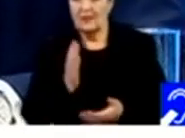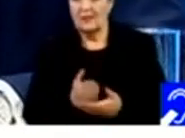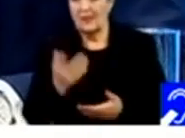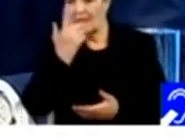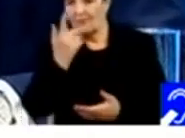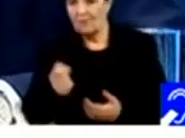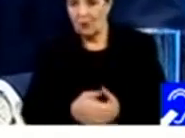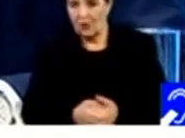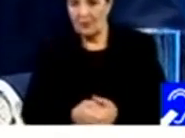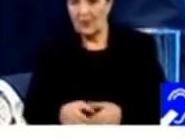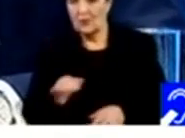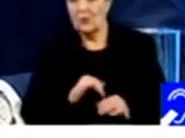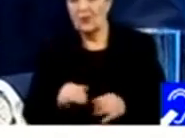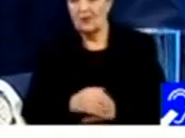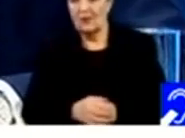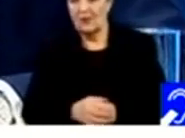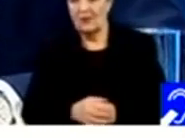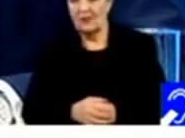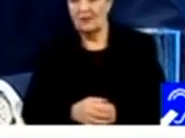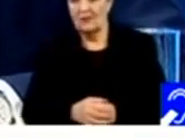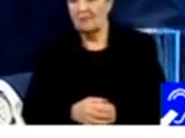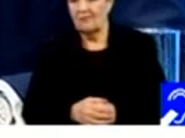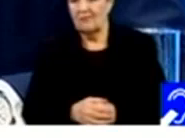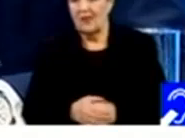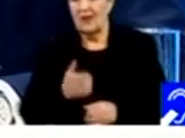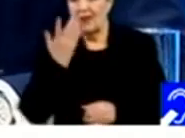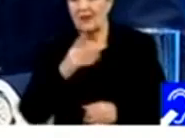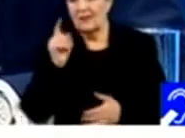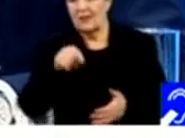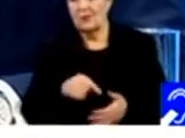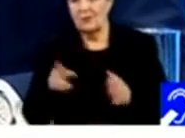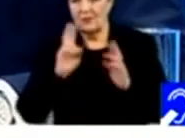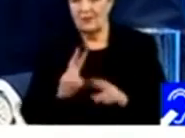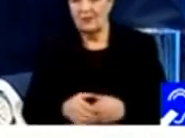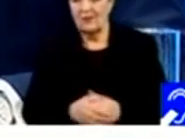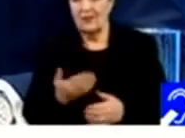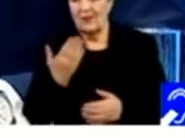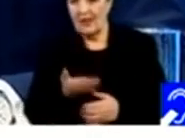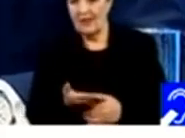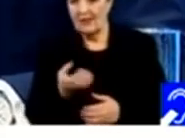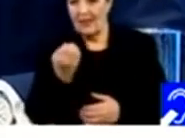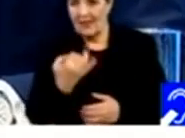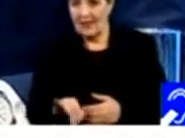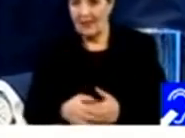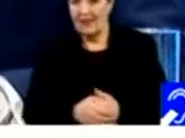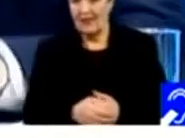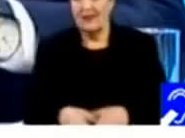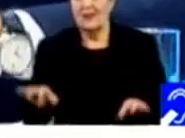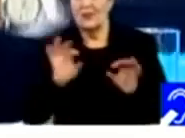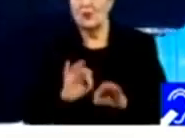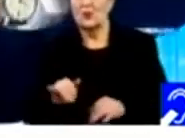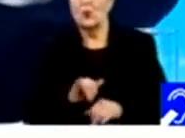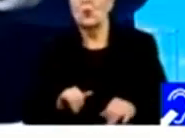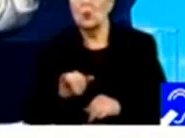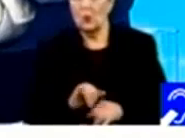pornesc undeva, nu știu unde se duc. Când ajung acolo, nu știu unde se află. Iată, ei nu ne-au spus niciodată